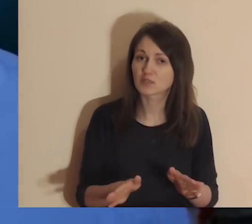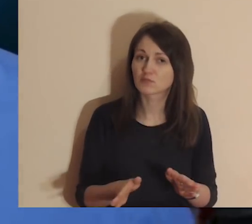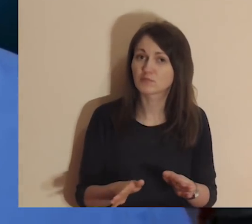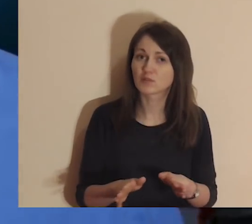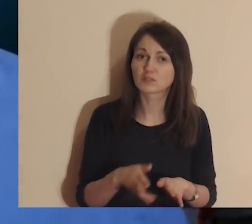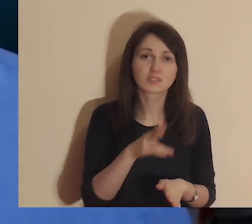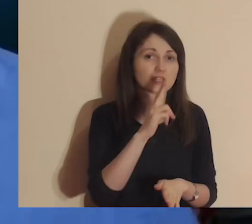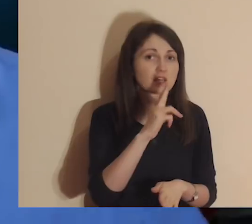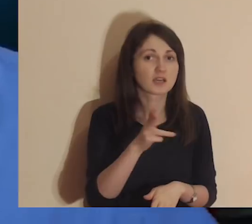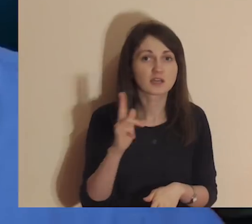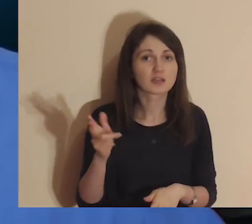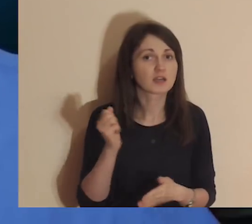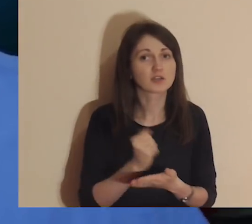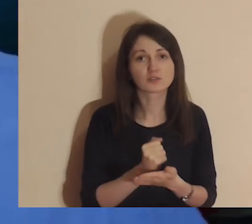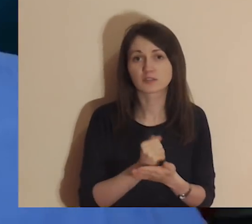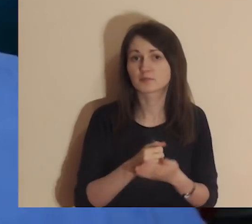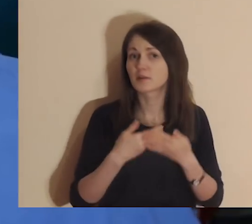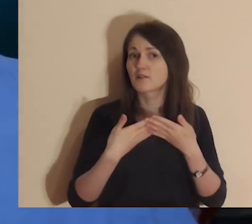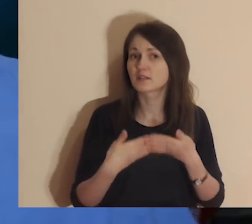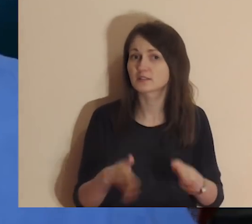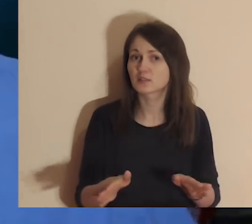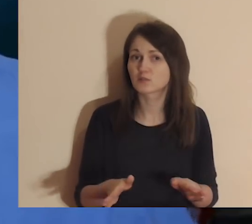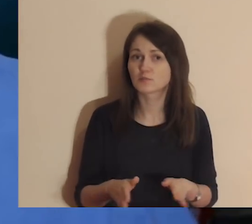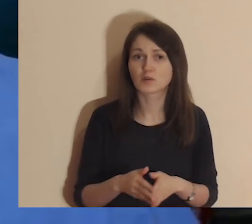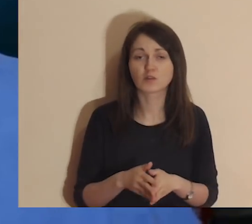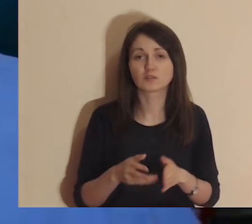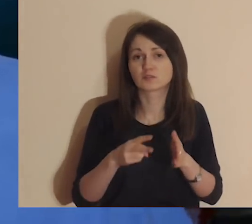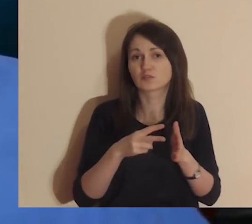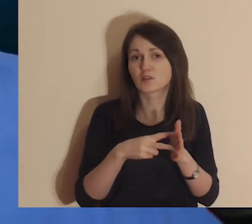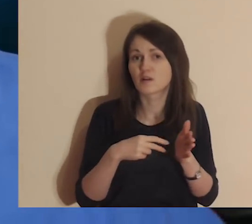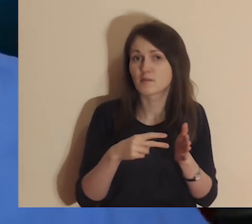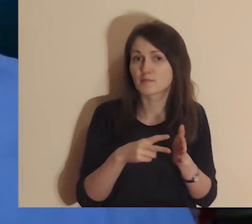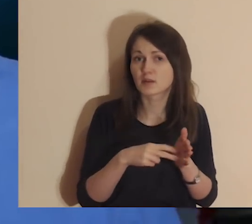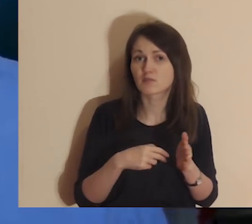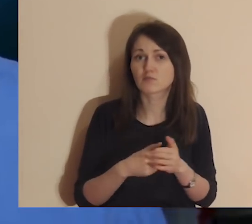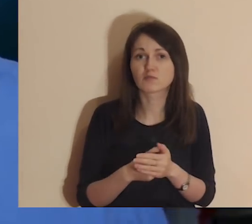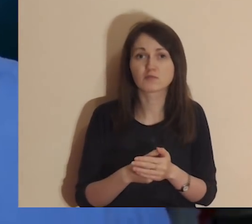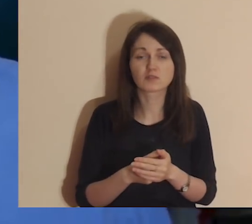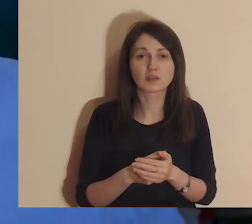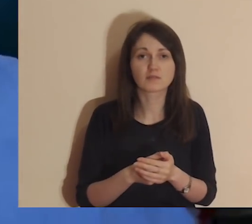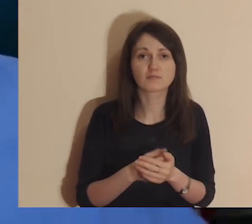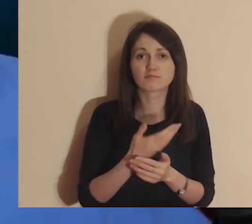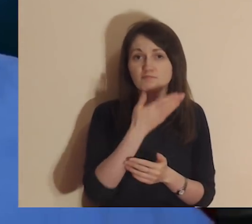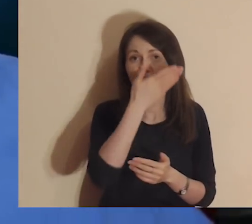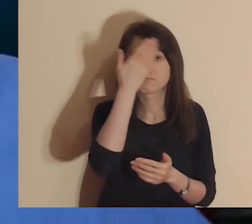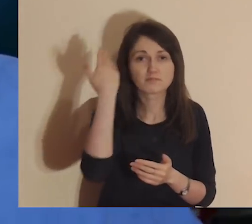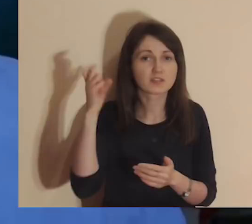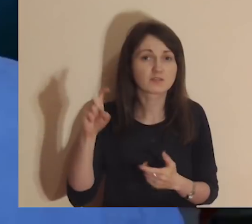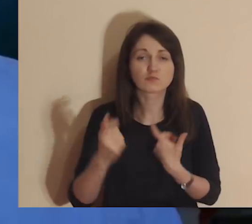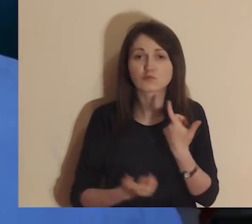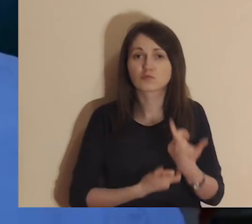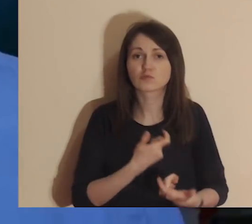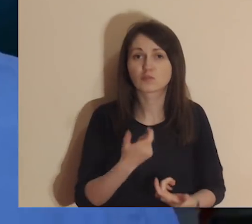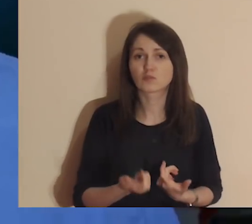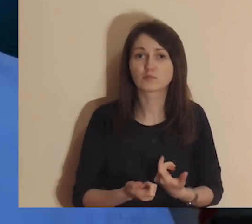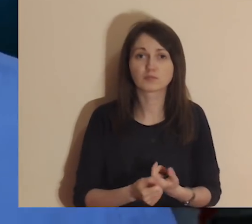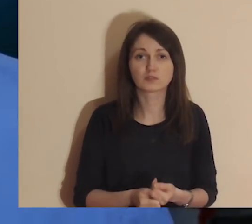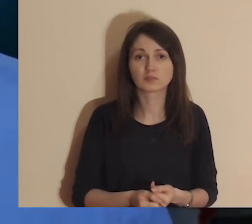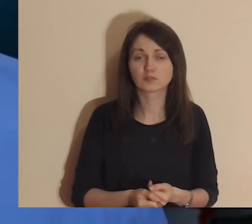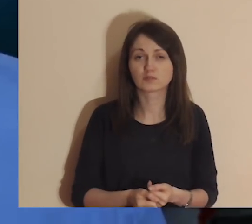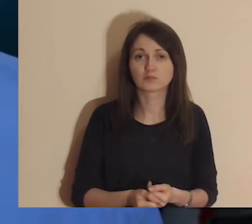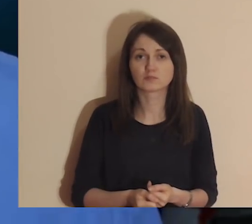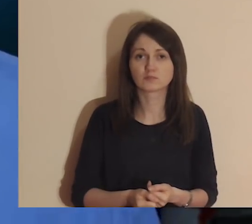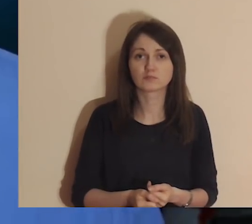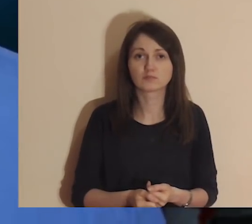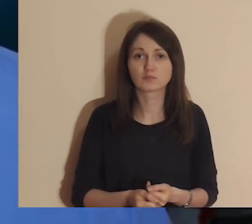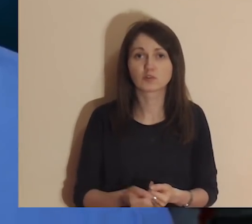zagubiony. Wszystko jedno. I teraz we wszystkich naszych zagubieniach, które mamy, takich nieokreśleniach, nie potrafię sobie poradzić z sytuacją, z którą